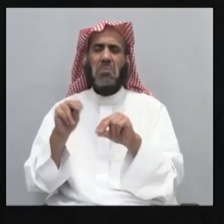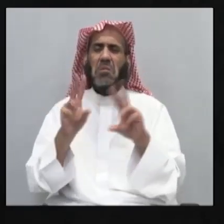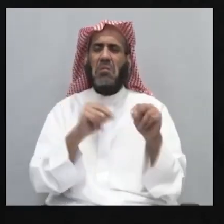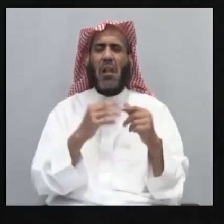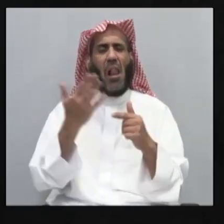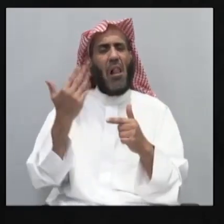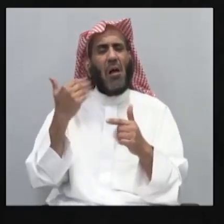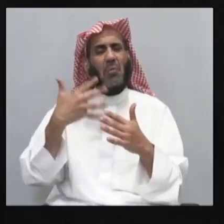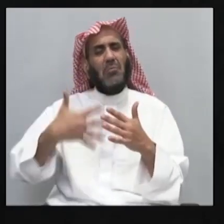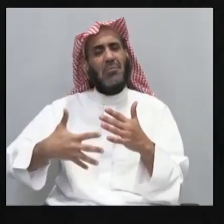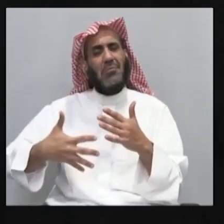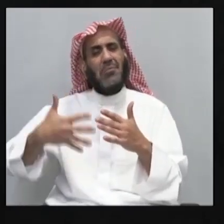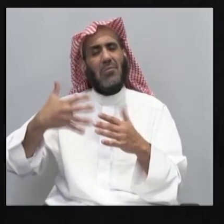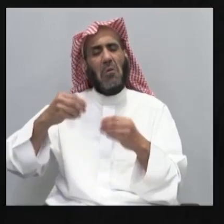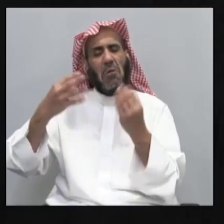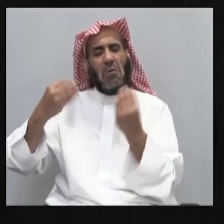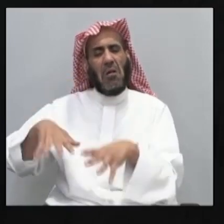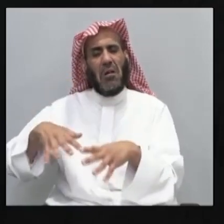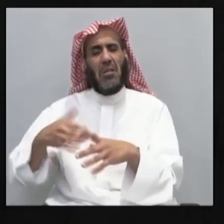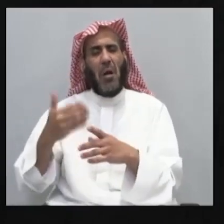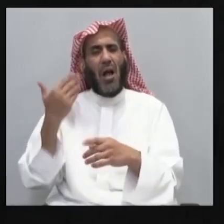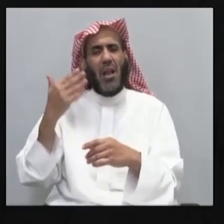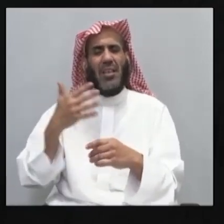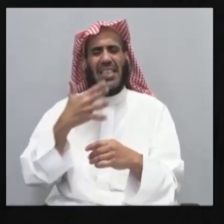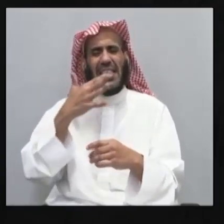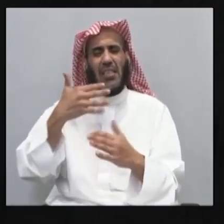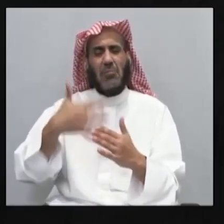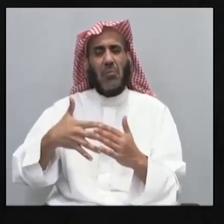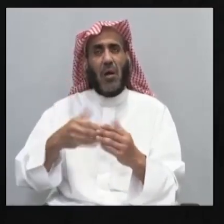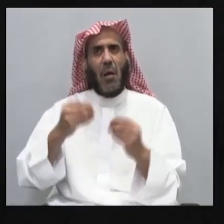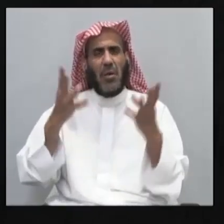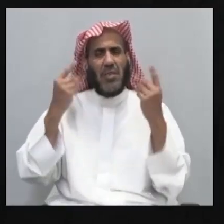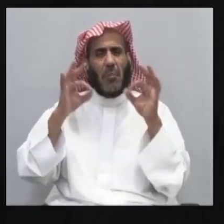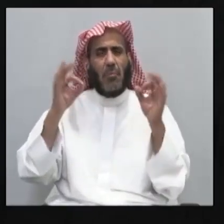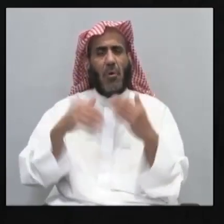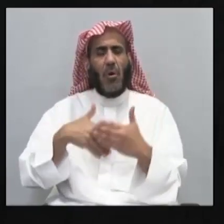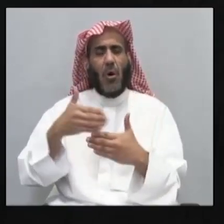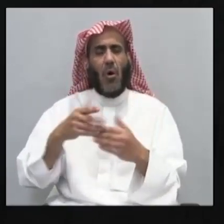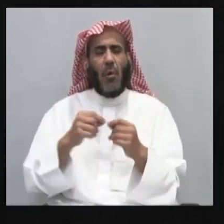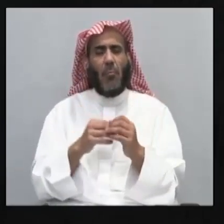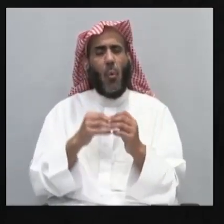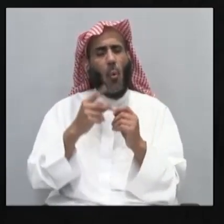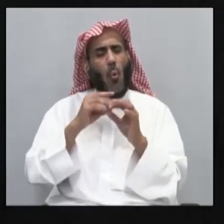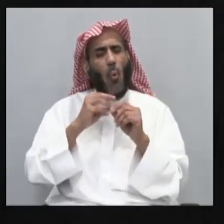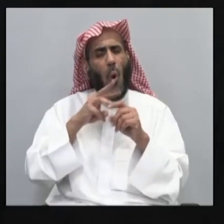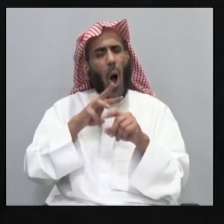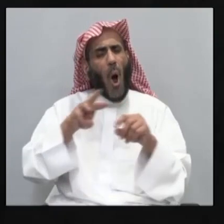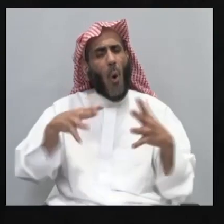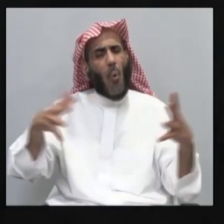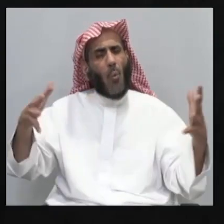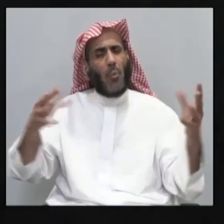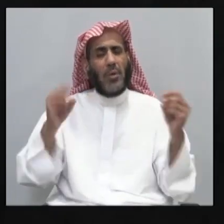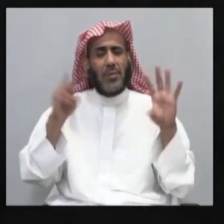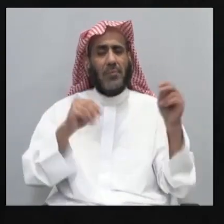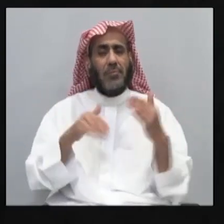بحجم الاستيعاب الذي فرط فيه عندما كان في سن قابل للاستيعاب وغيرها الاف كثيره من القصص قد توصل